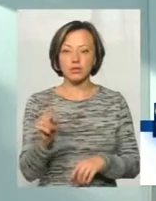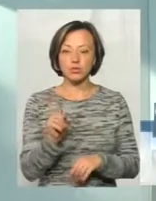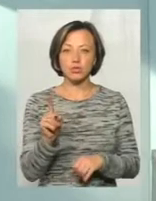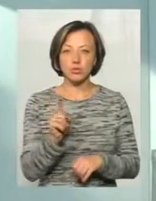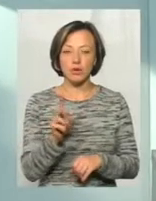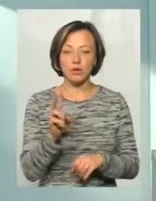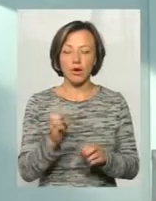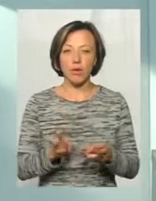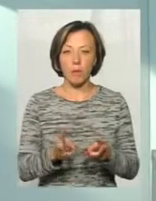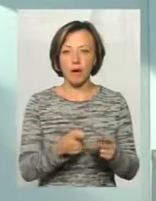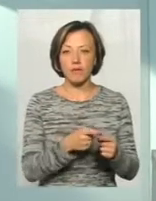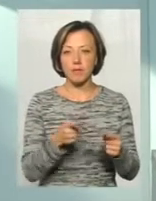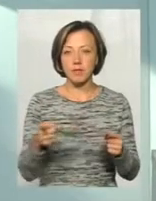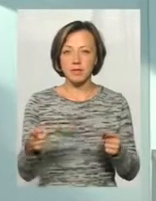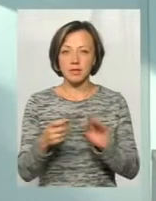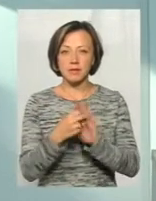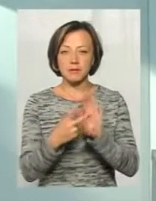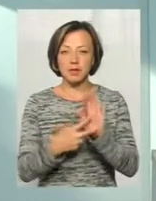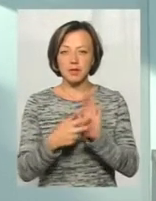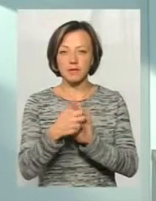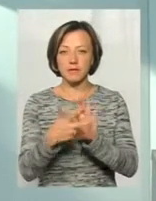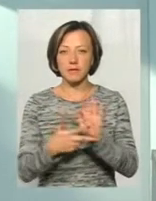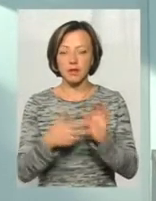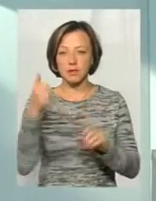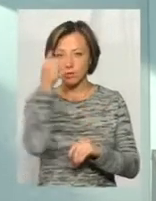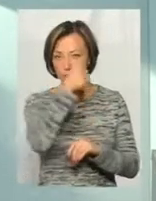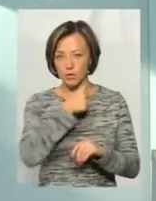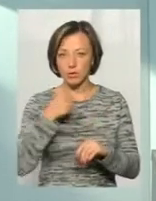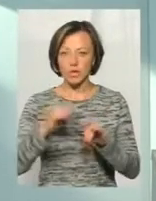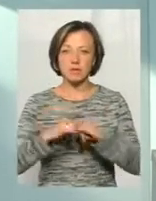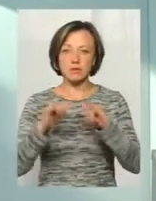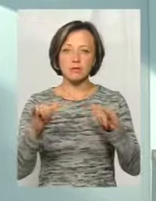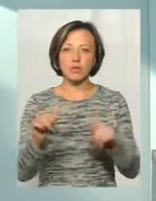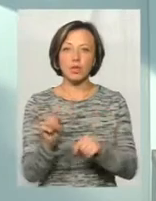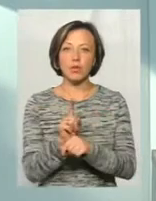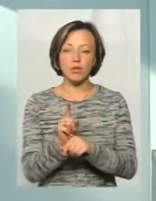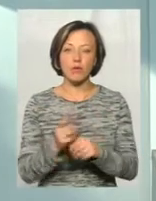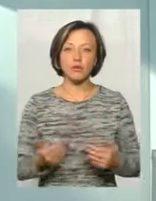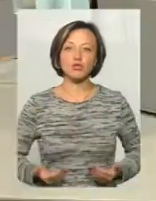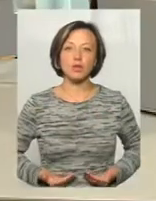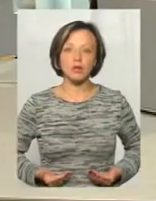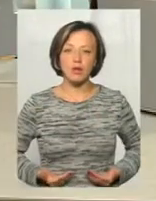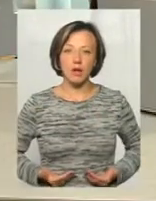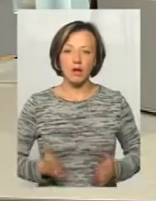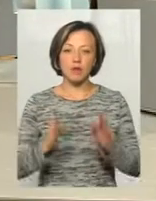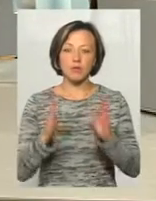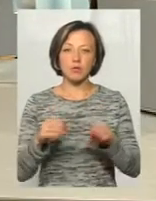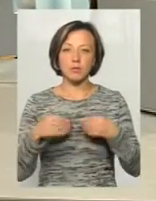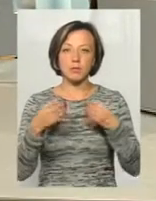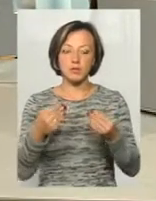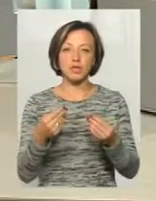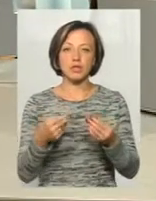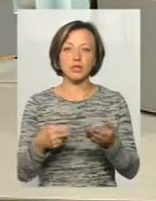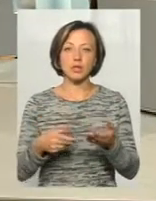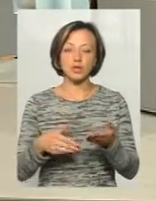на опалювальний період 2017-2018 року збільшена норма житла, на яку будуть призначатися